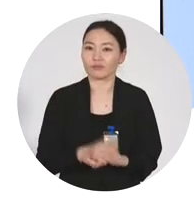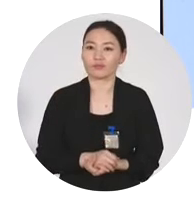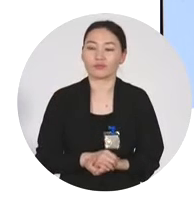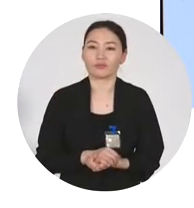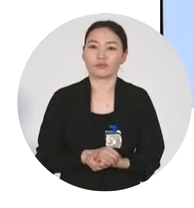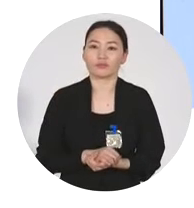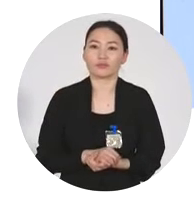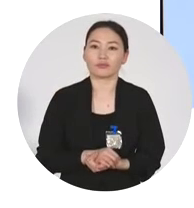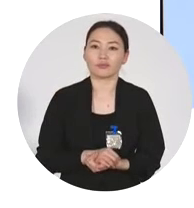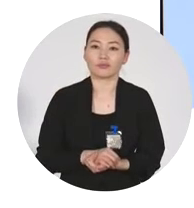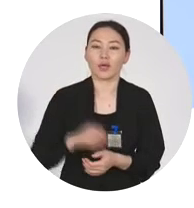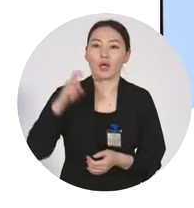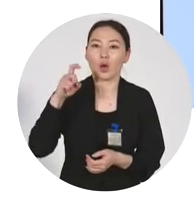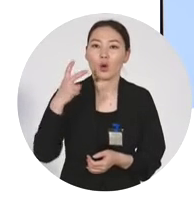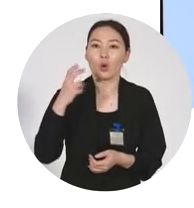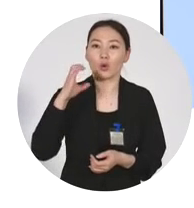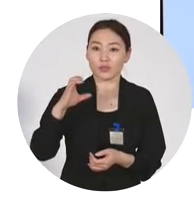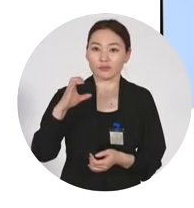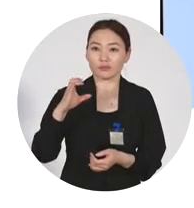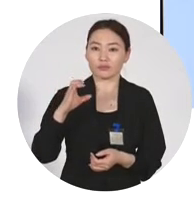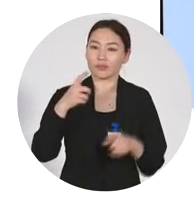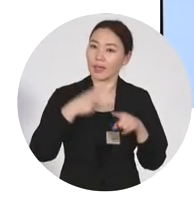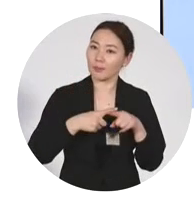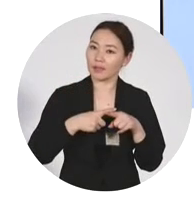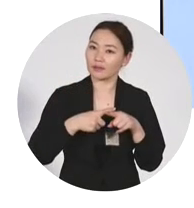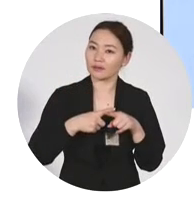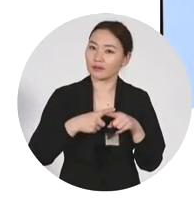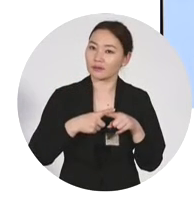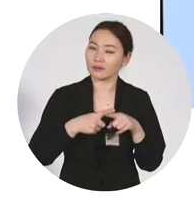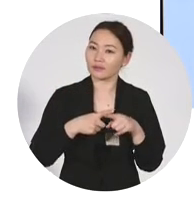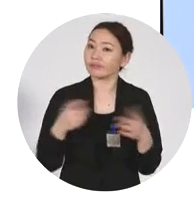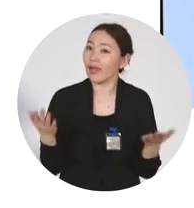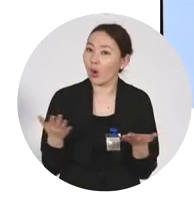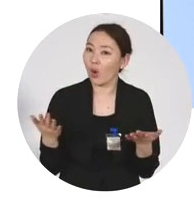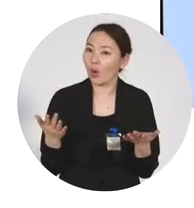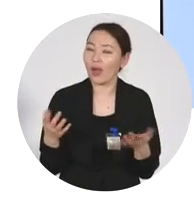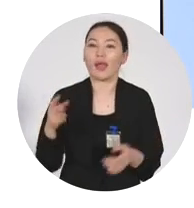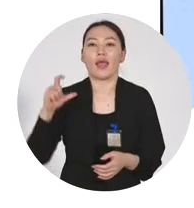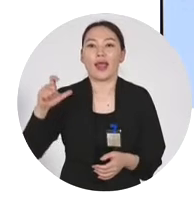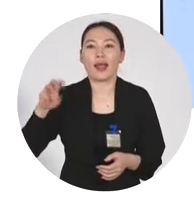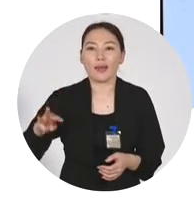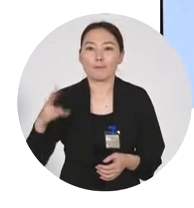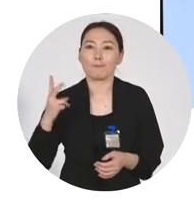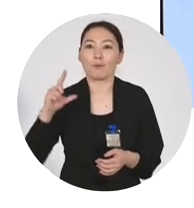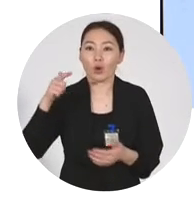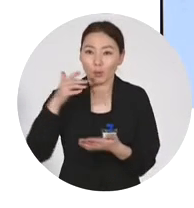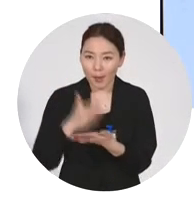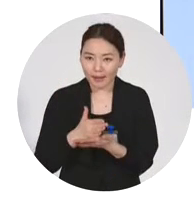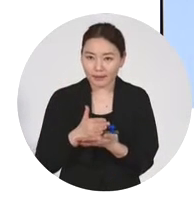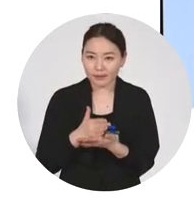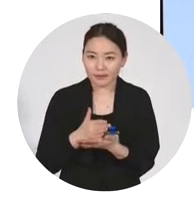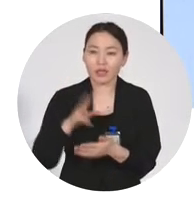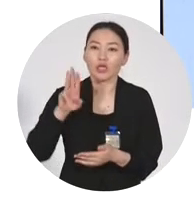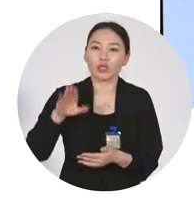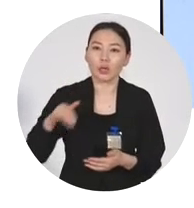нөхцөлөө залгаж үзье. За хүс гэдэг үг бол им үг. За им үг байгаа учраас игтун нөхцөлөө залгах нь. За